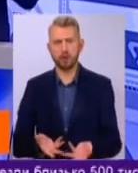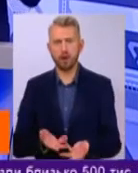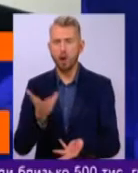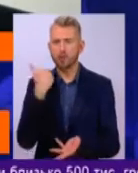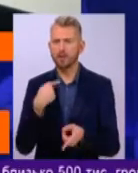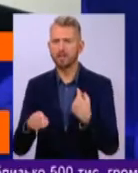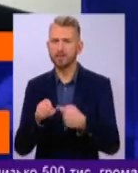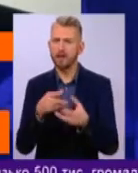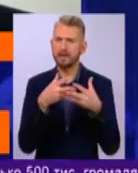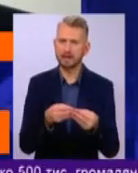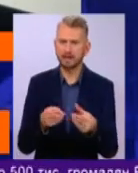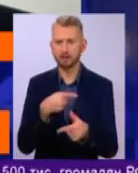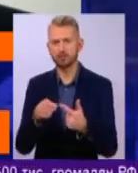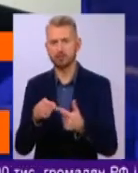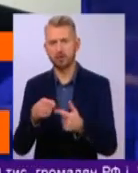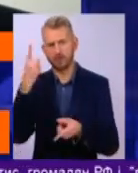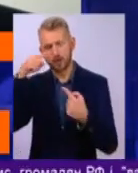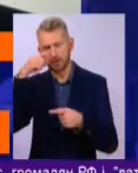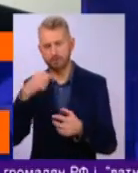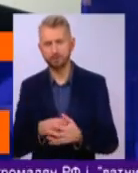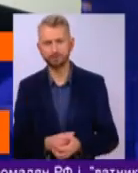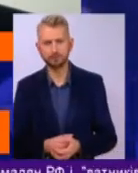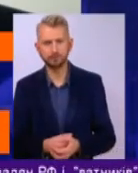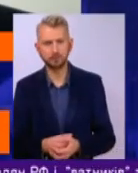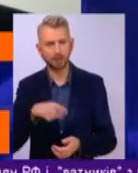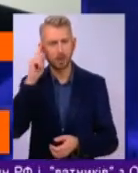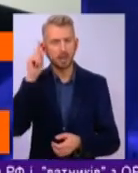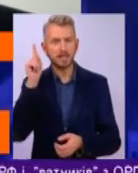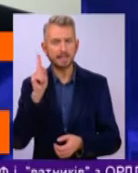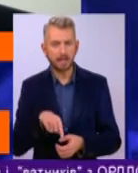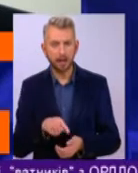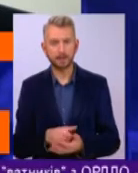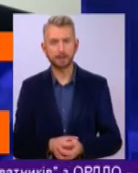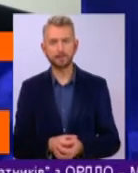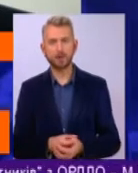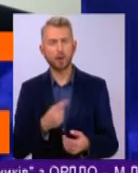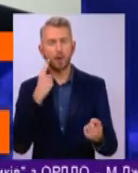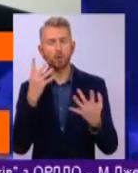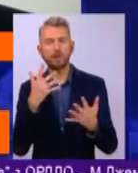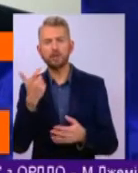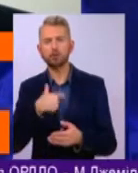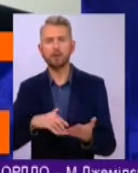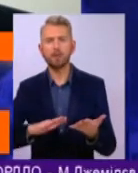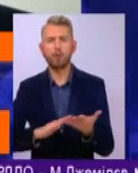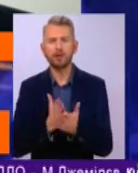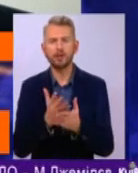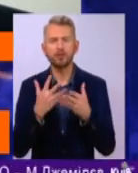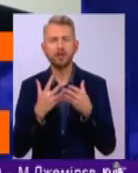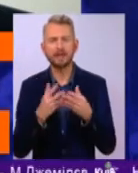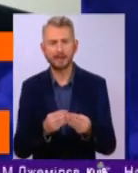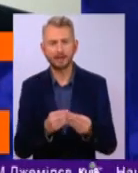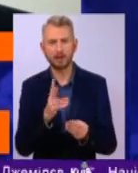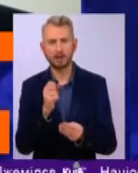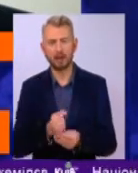відрізнити, що це тиск, а коли це вигадка? Знаєте, уявити собі політичний тиск